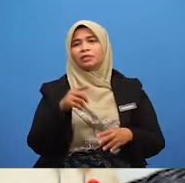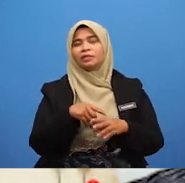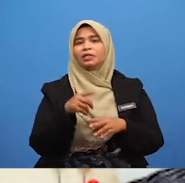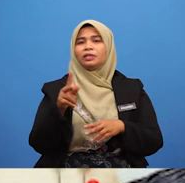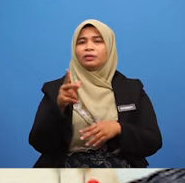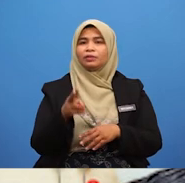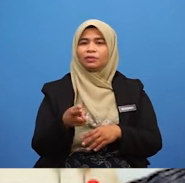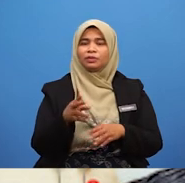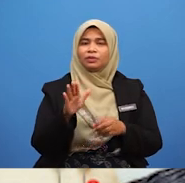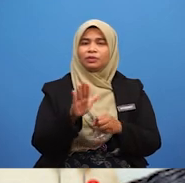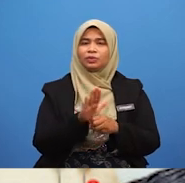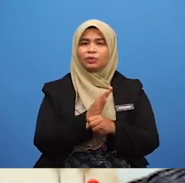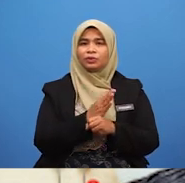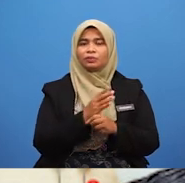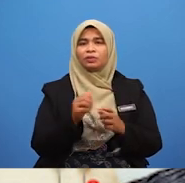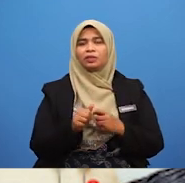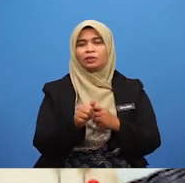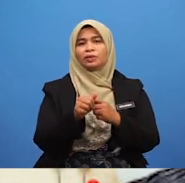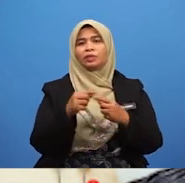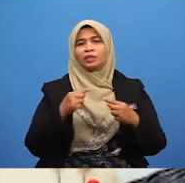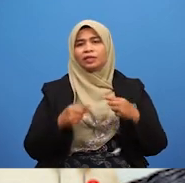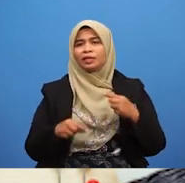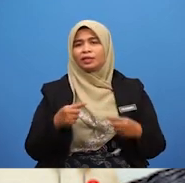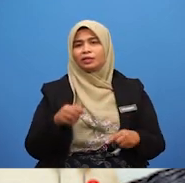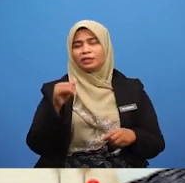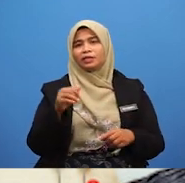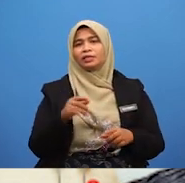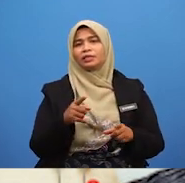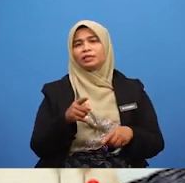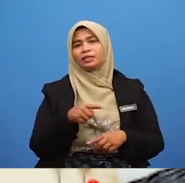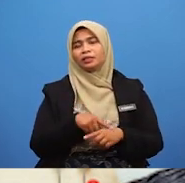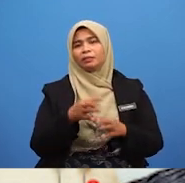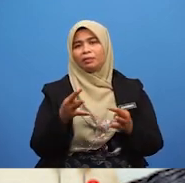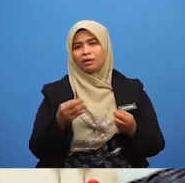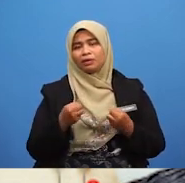di samping mengelakkan pembaziran fabrik.